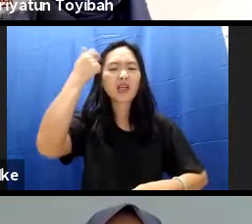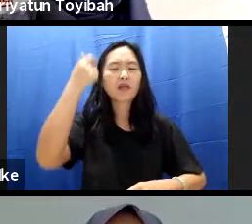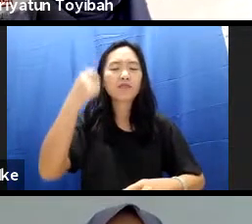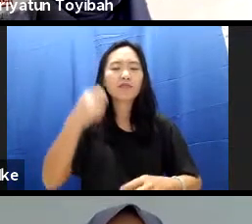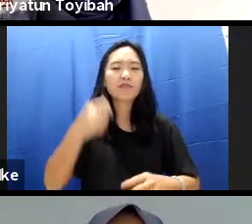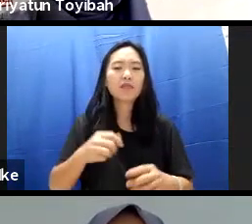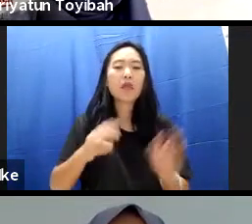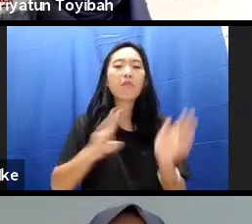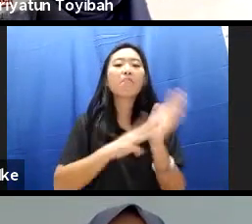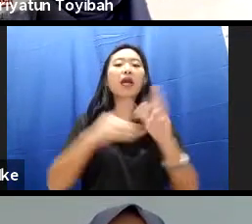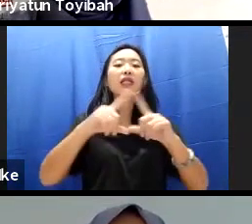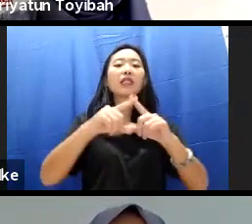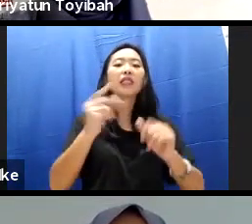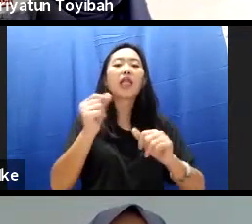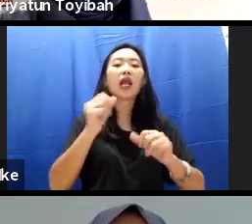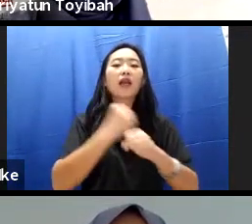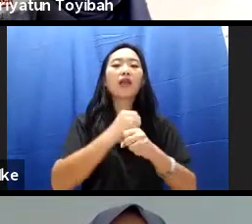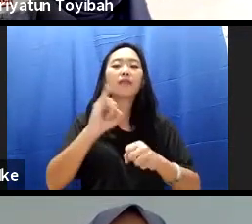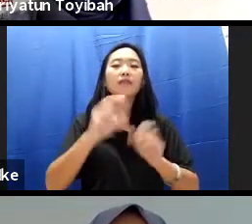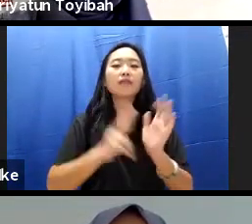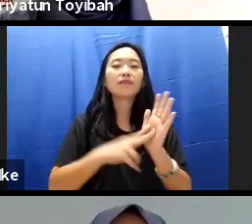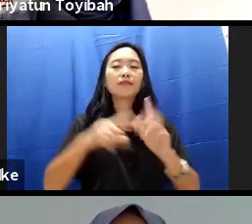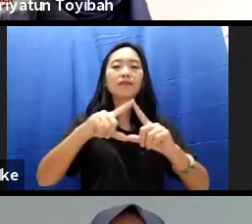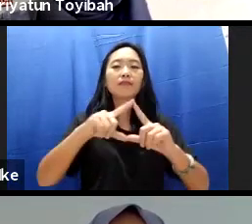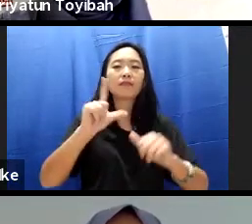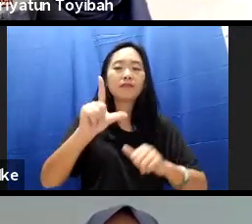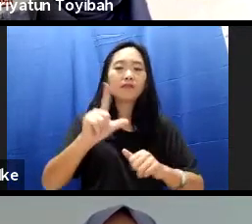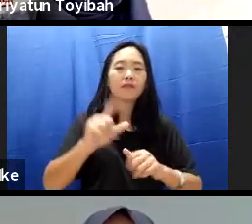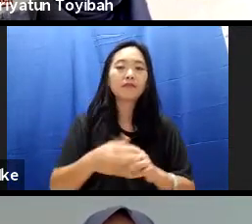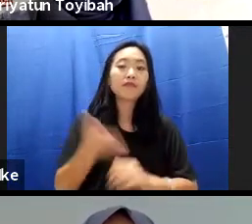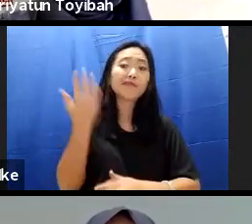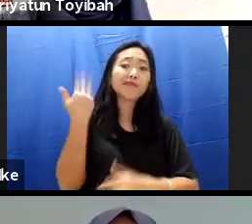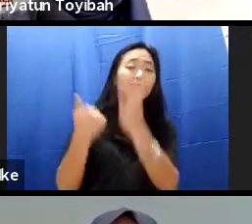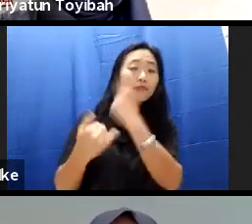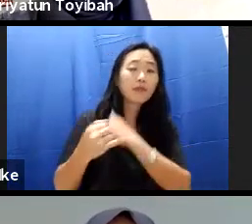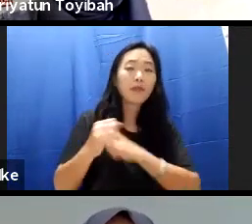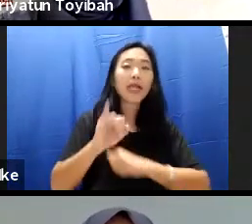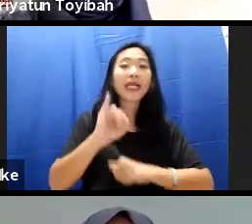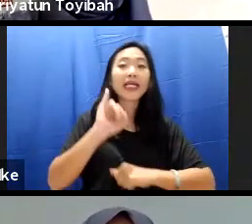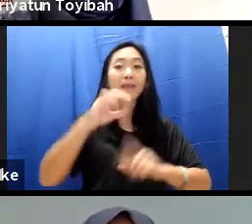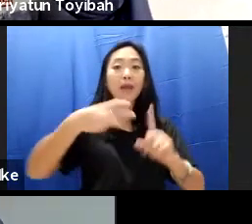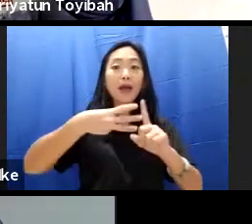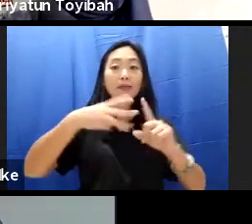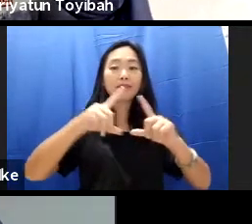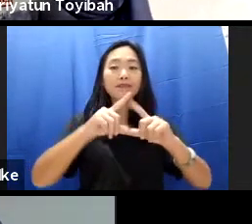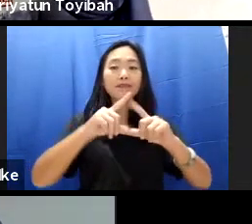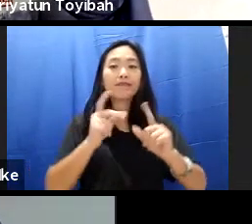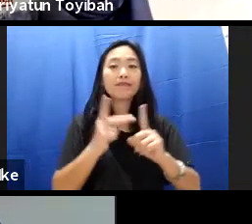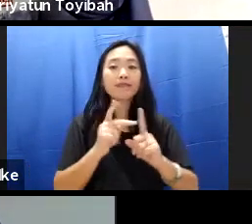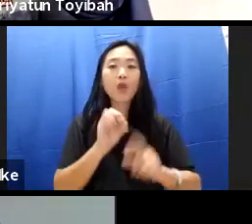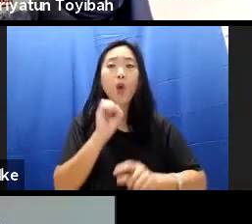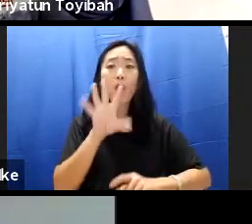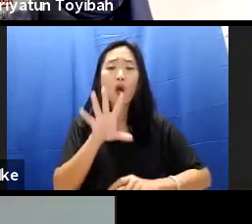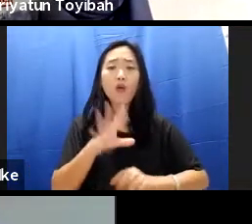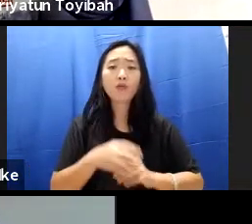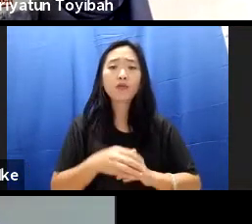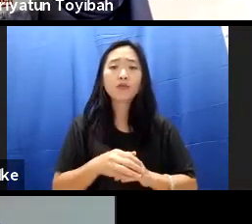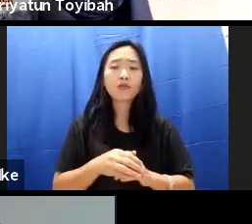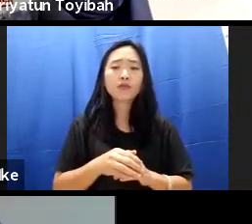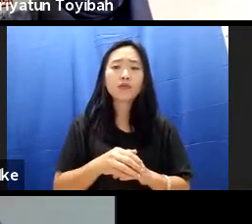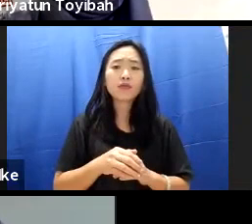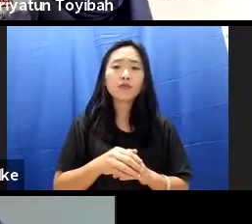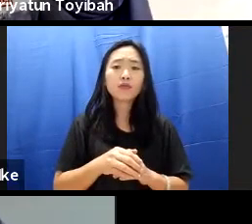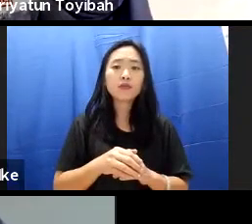mengenai itu. Apalagi tadi Mbak Ibah juga udah bilang itu bahwa ya di dalam apa namanya